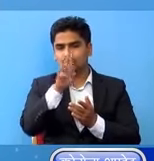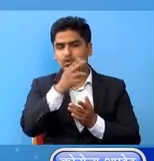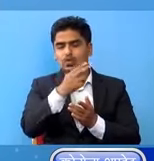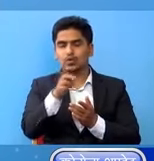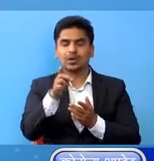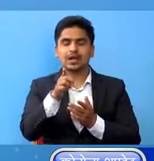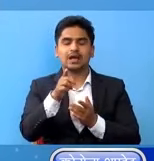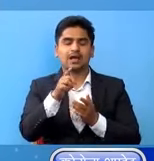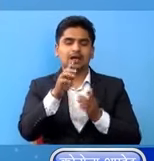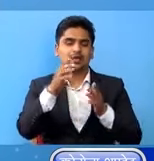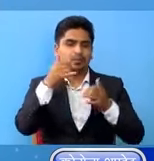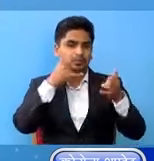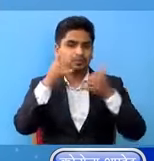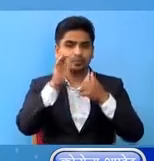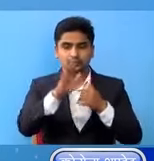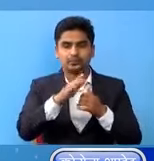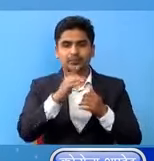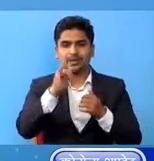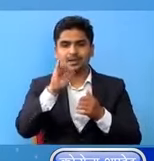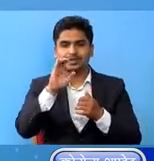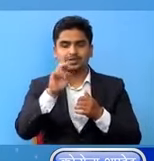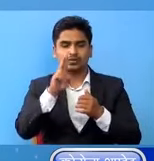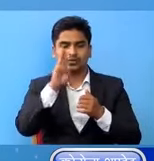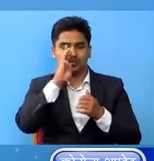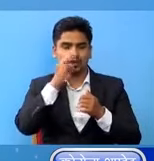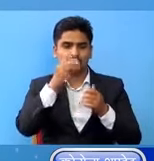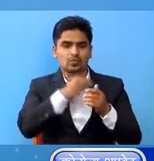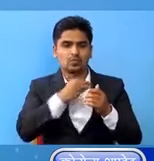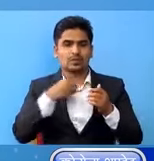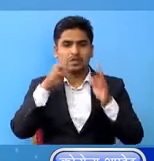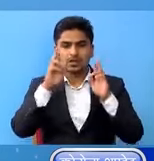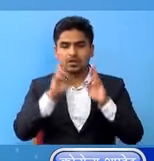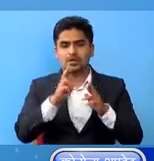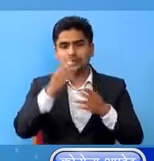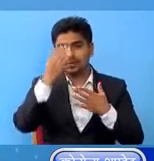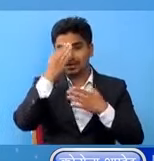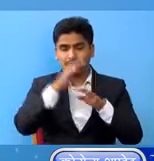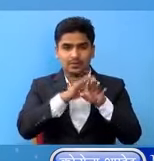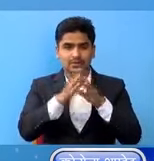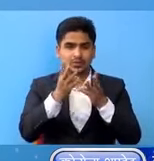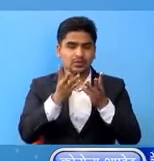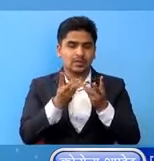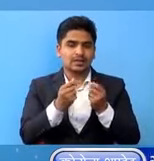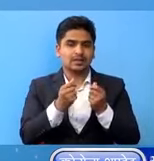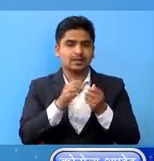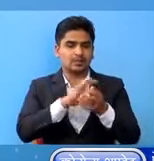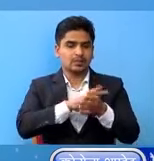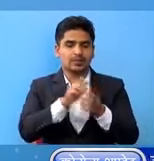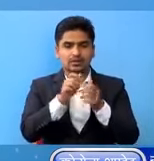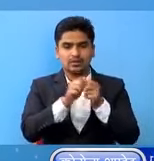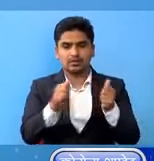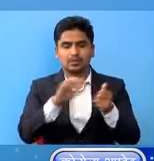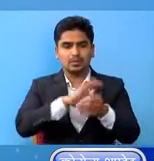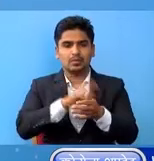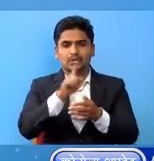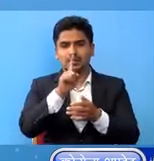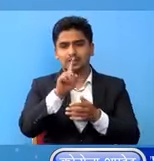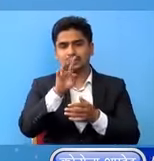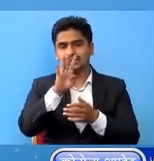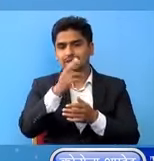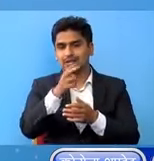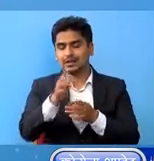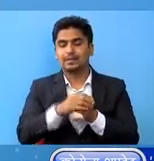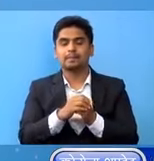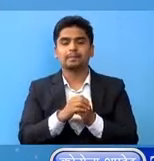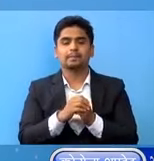प्राप्त भएका छन्। आइसियुमा उपचाररत संक्रमितहरूको संख्या प्रदेशअनुसार प्रदेश एकमा